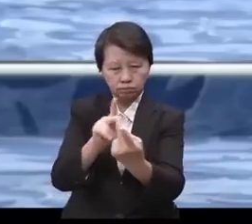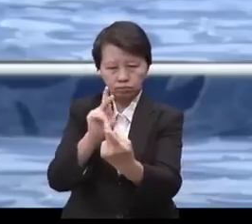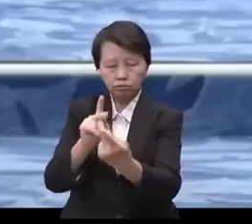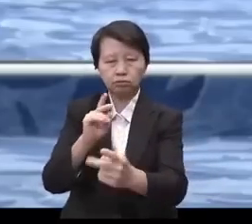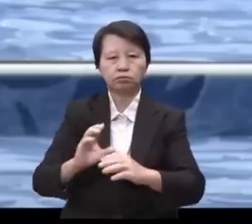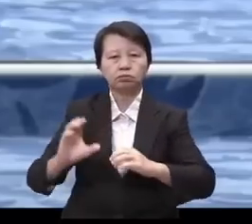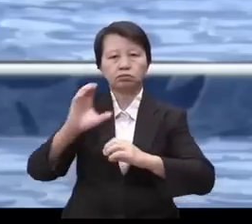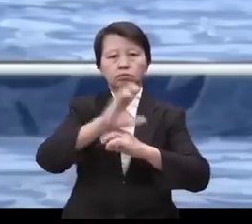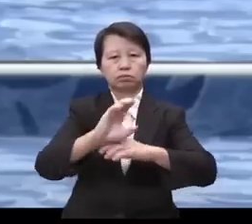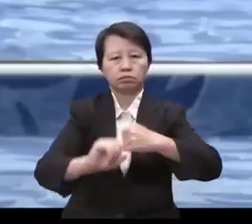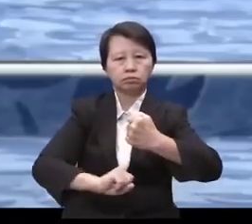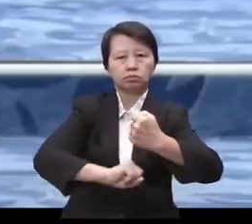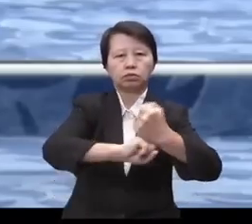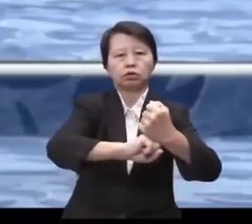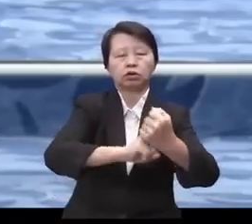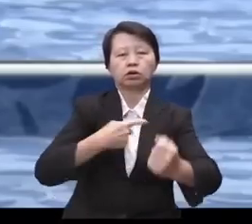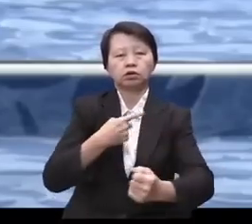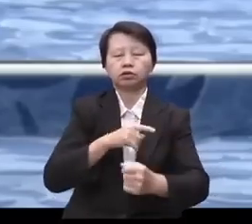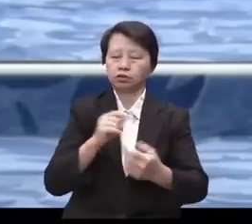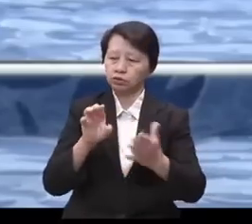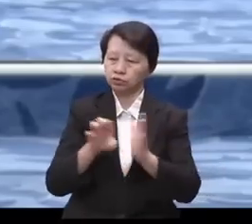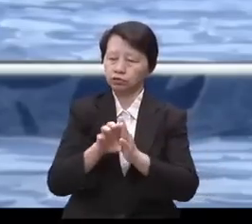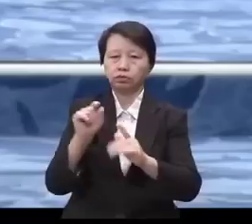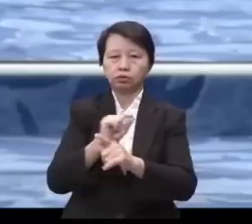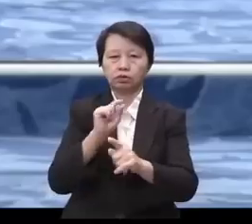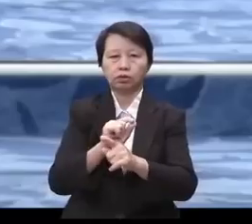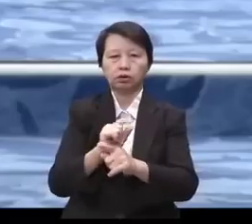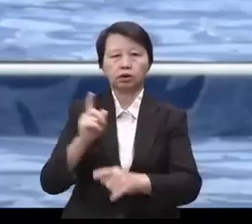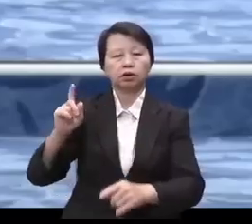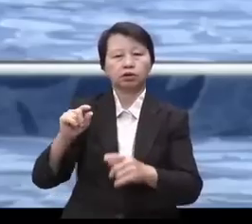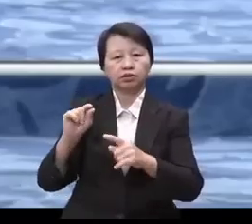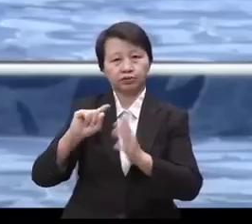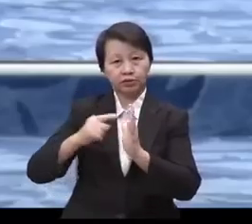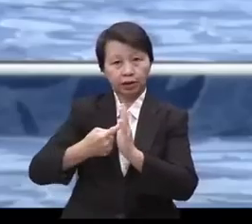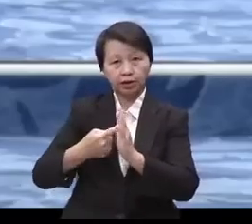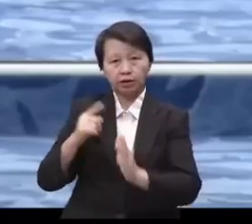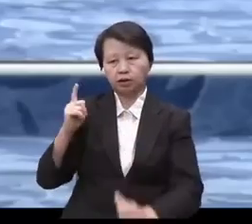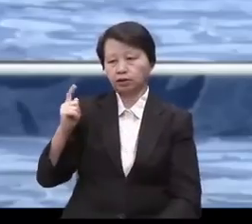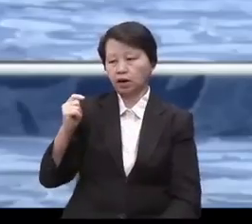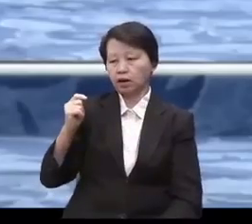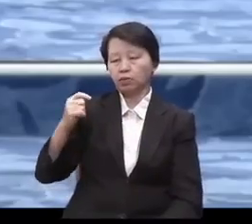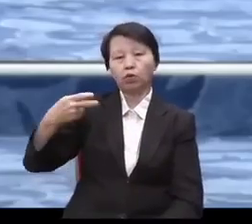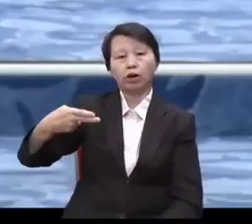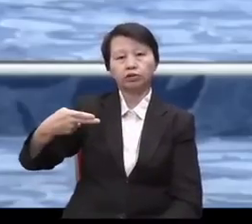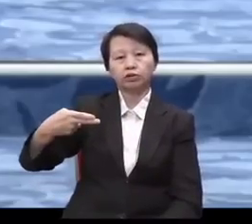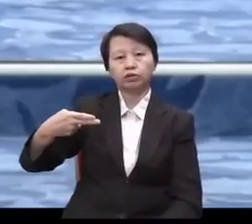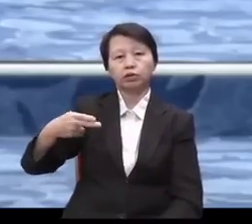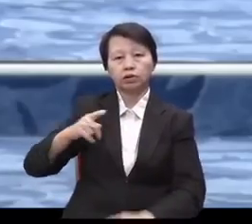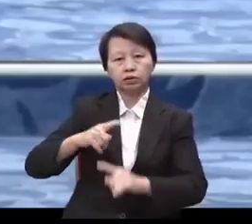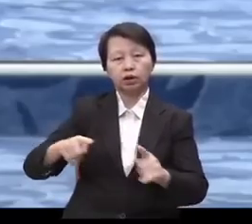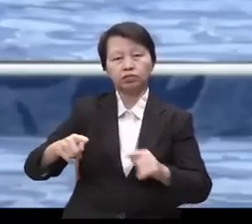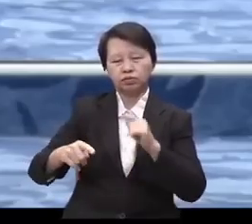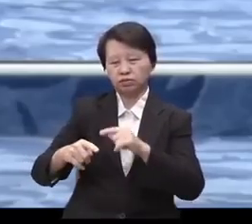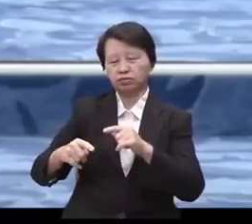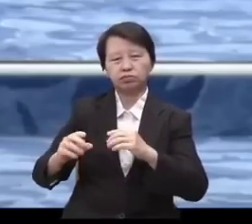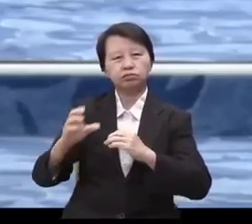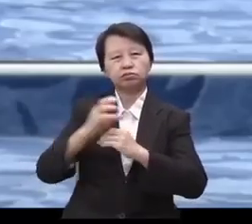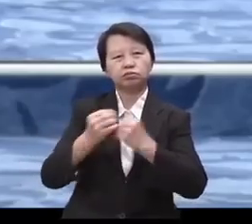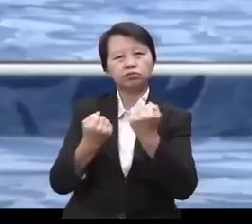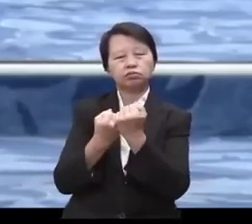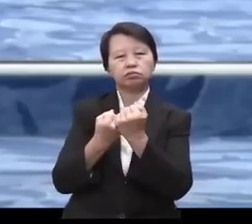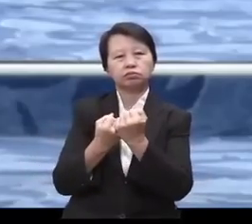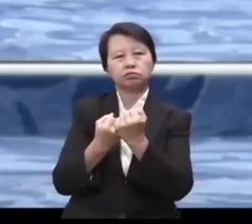subsidi. Kita guna umpamanya mulanya tabung haji. Tetapi subsidi itu tidak langsung